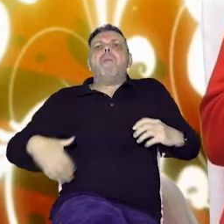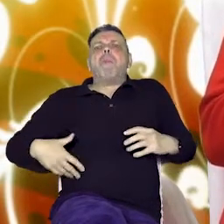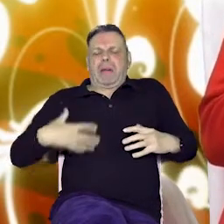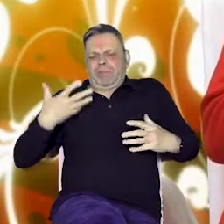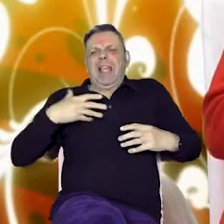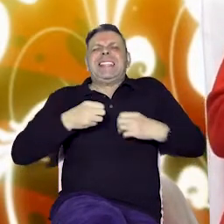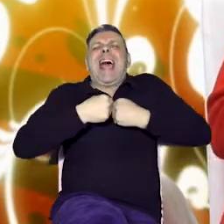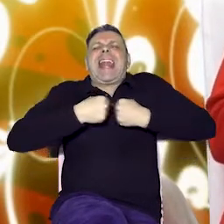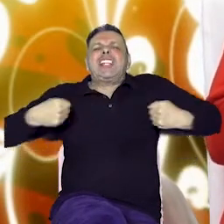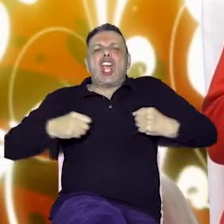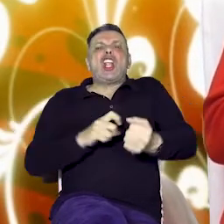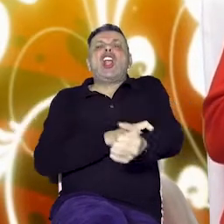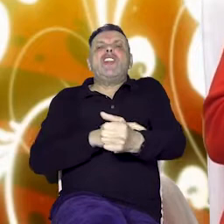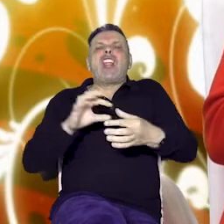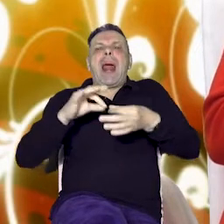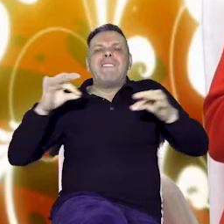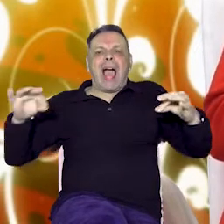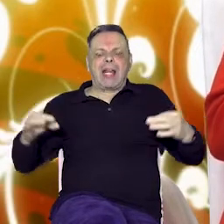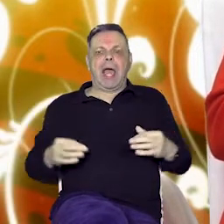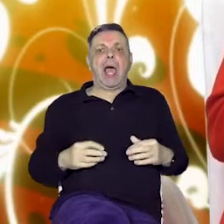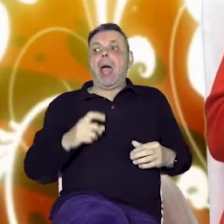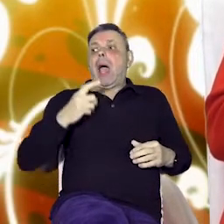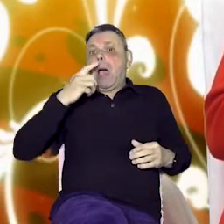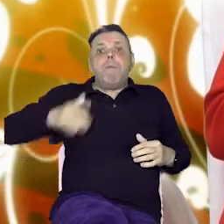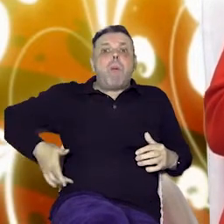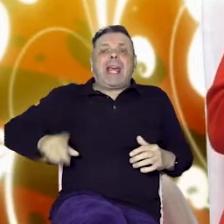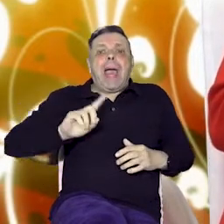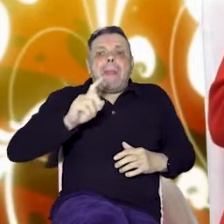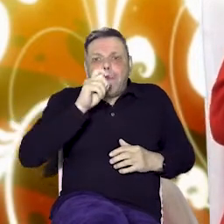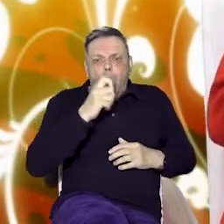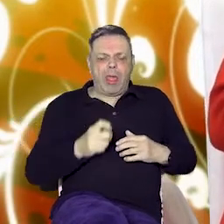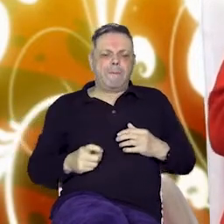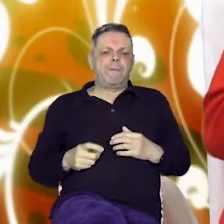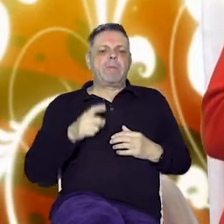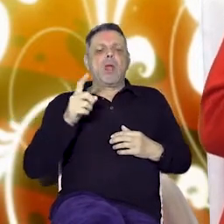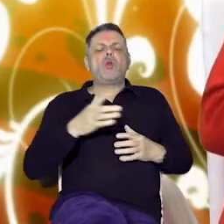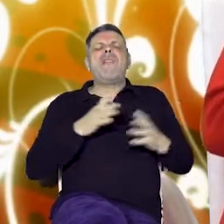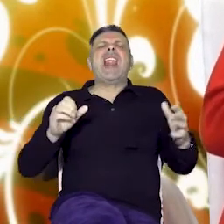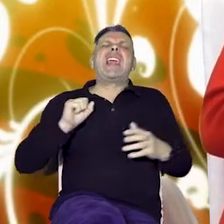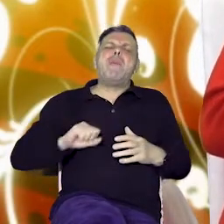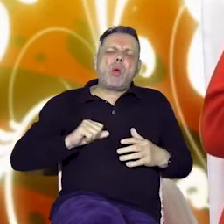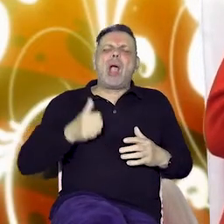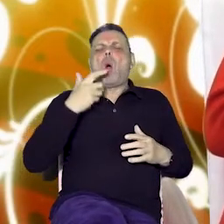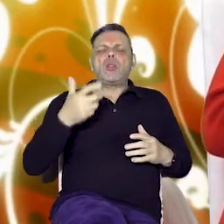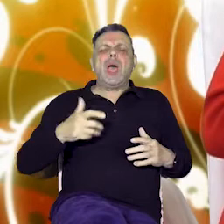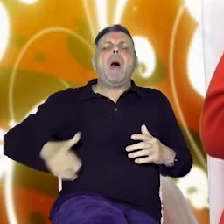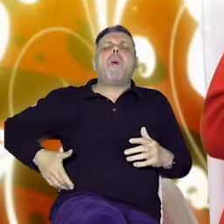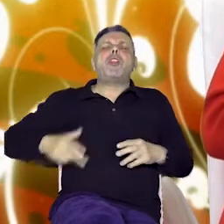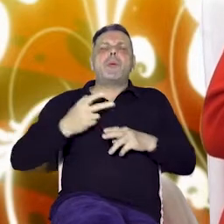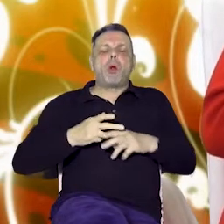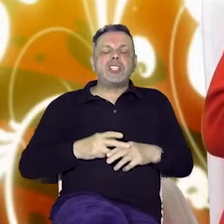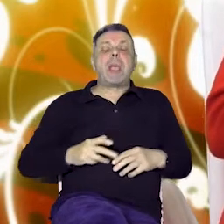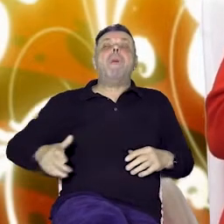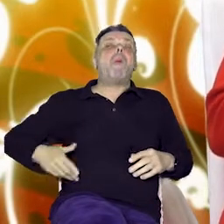živčanih vlakana. A sami bubrezi u stvari ne bole. I to je ono što je u stvari velika muka kod bubrežnih bolesti. To što one ne